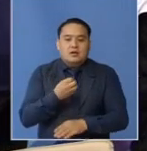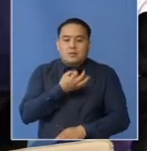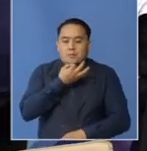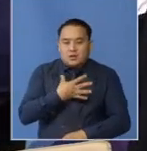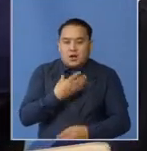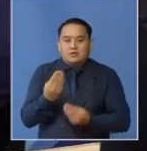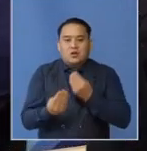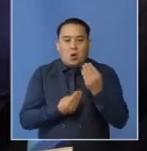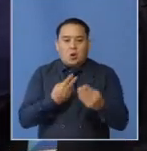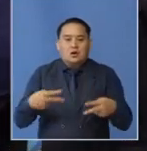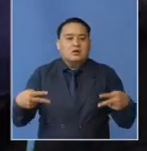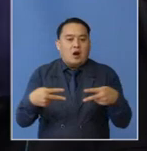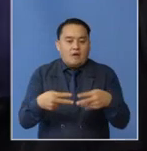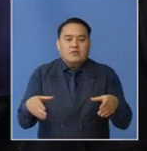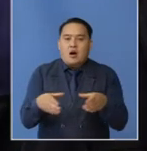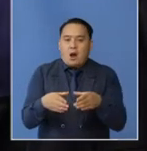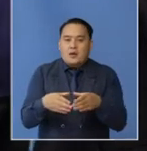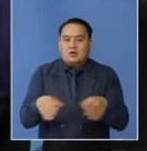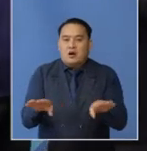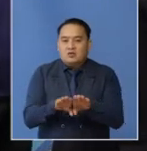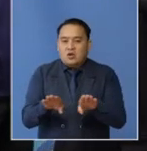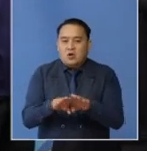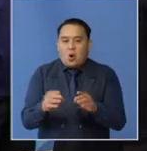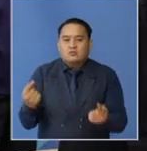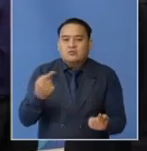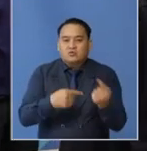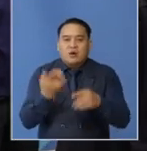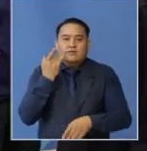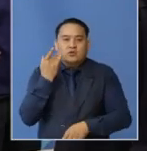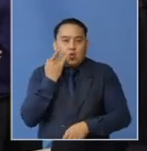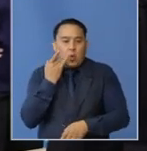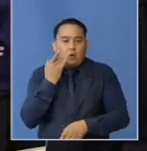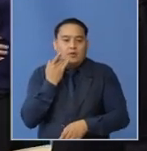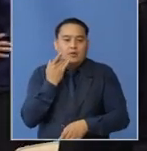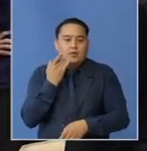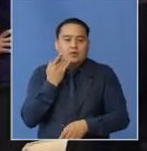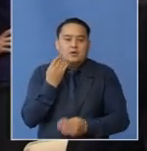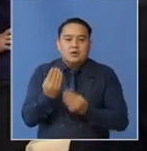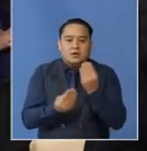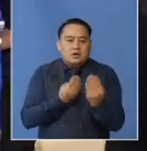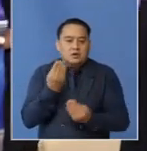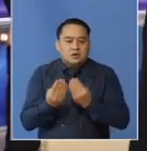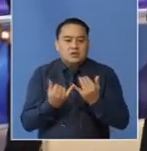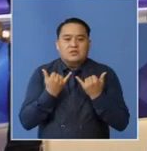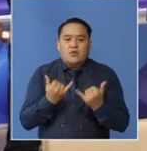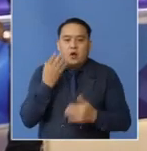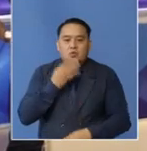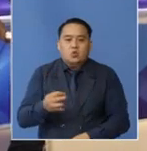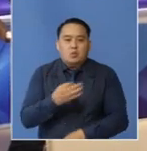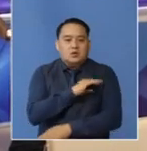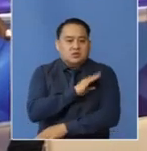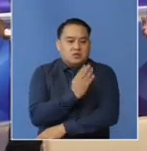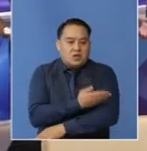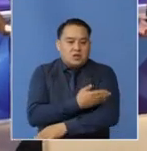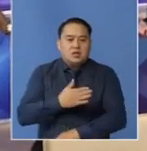Я говорю, две равные команды. Всегда у них между собой принципиальные матчи. Но сегодня ЖТСУ сильней. И